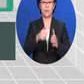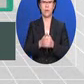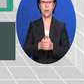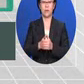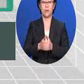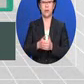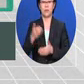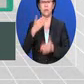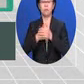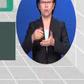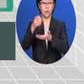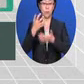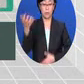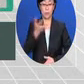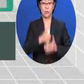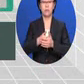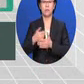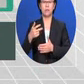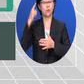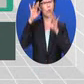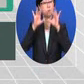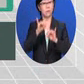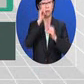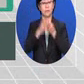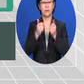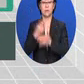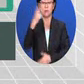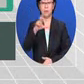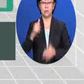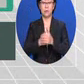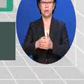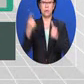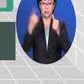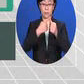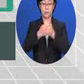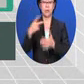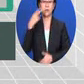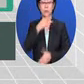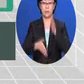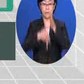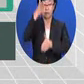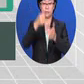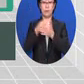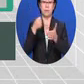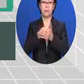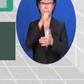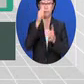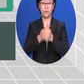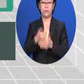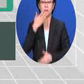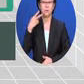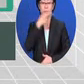아파트가 입주민의 60% 이상 동의를 얻어 2015년 첫 번째 금연 아파트로 지정돼